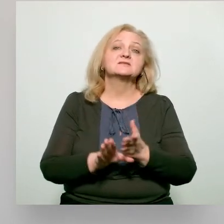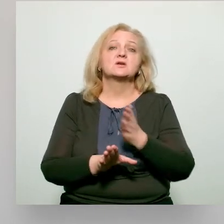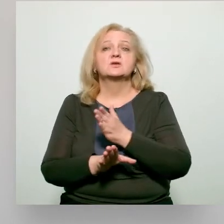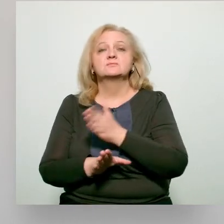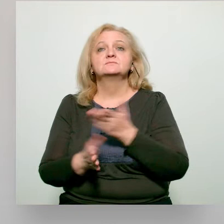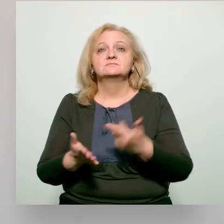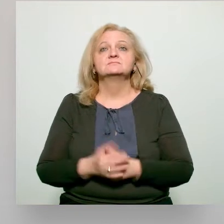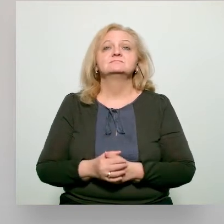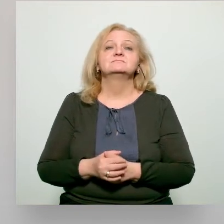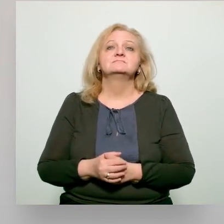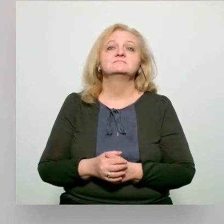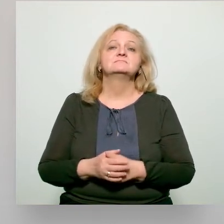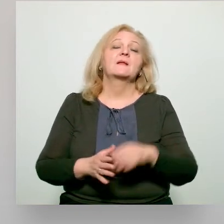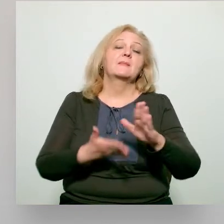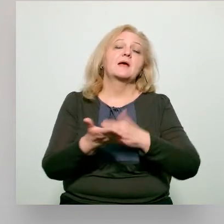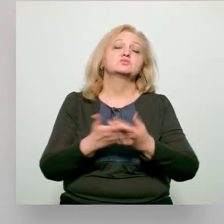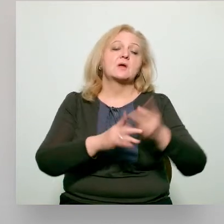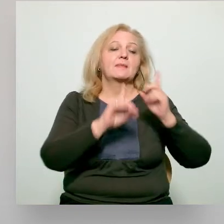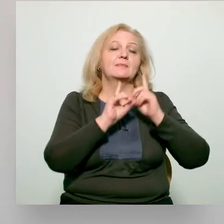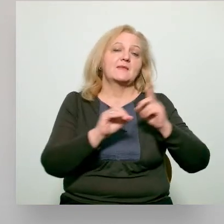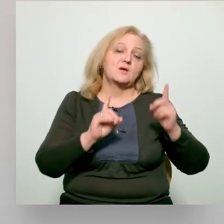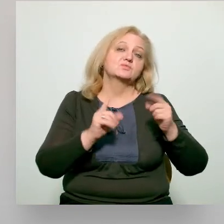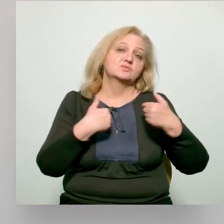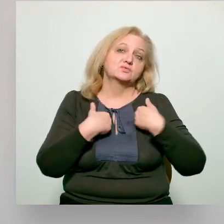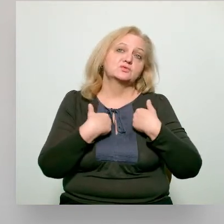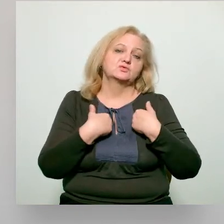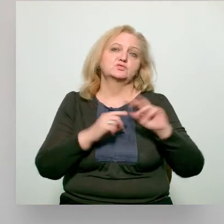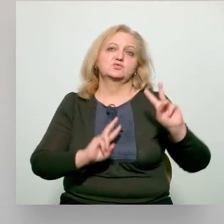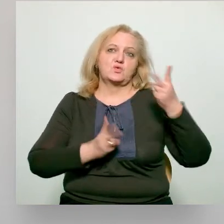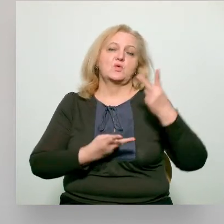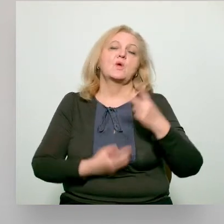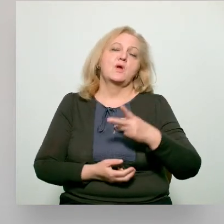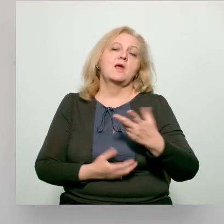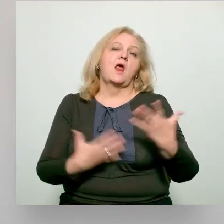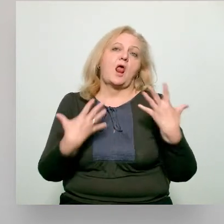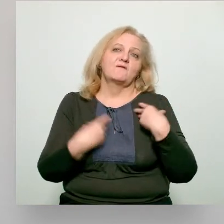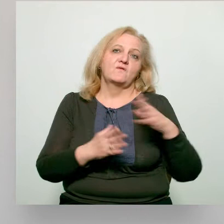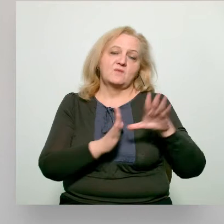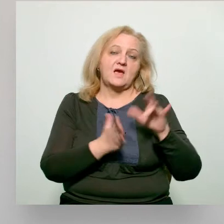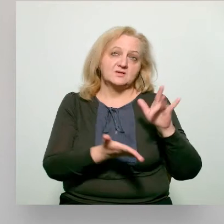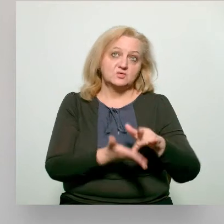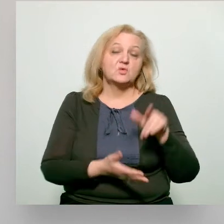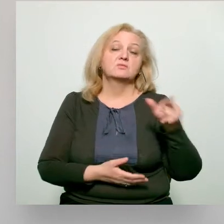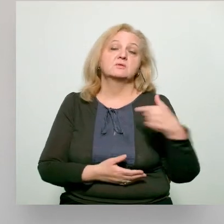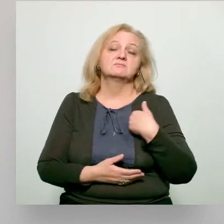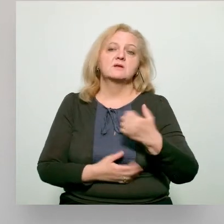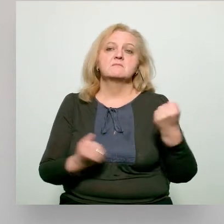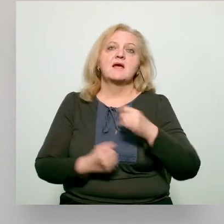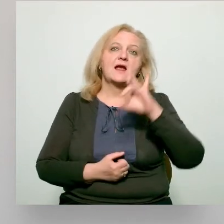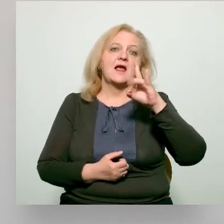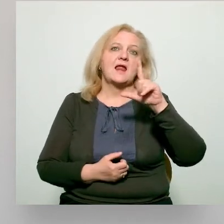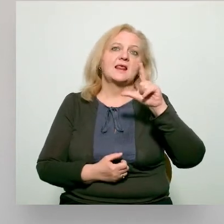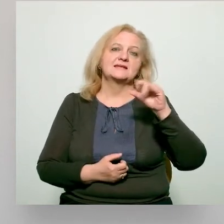nauczyciel pochodzący z Lwowa, jestem pod ogromnym wrażeniem Galicji ukraińskiej, mój nauczyciel z